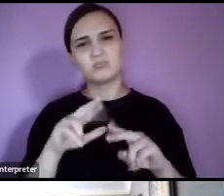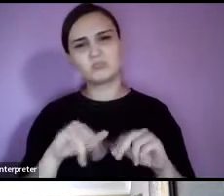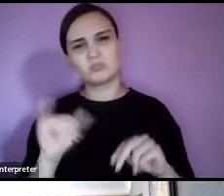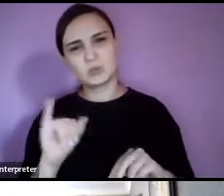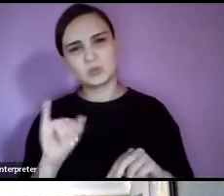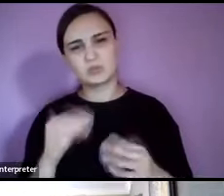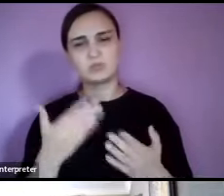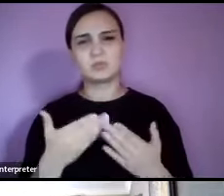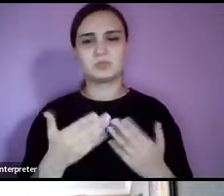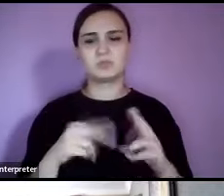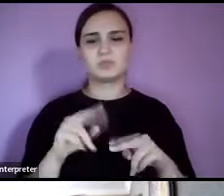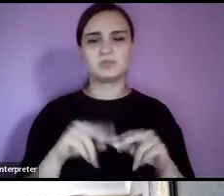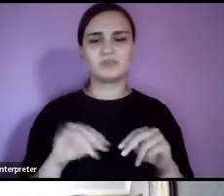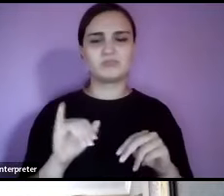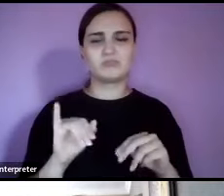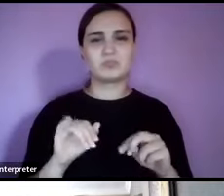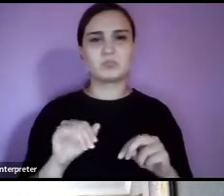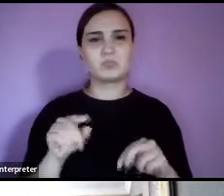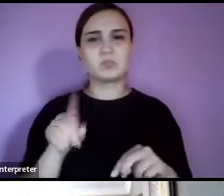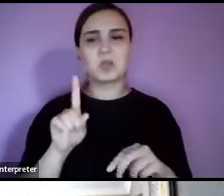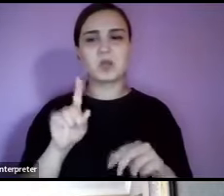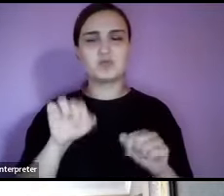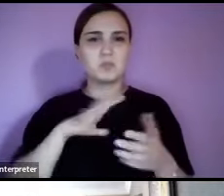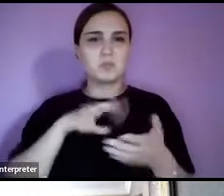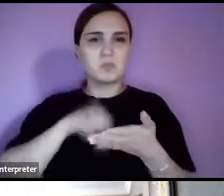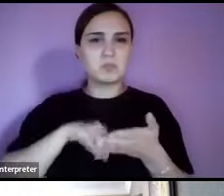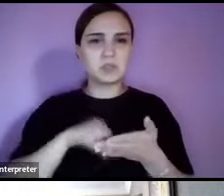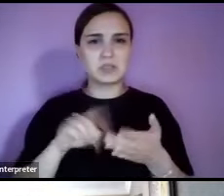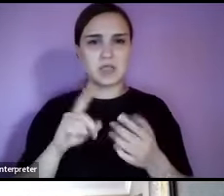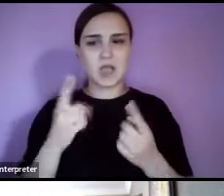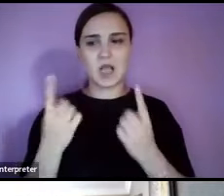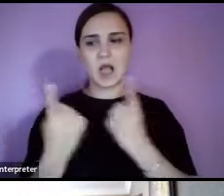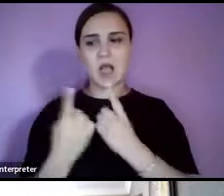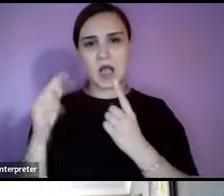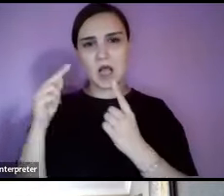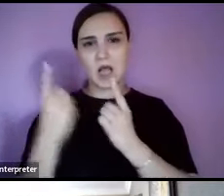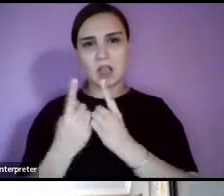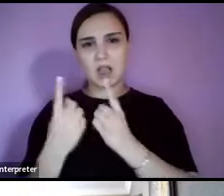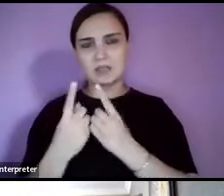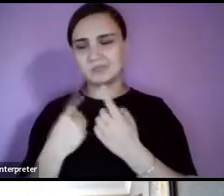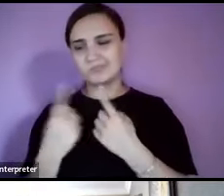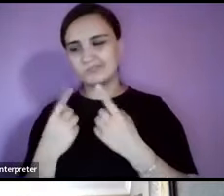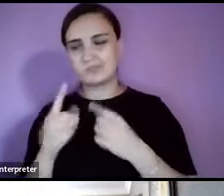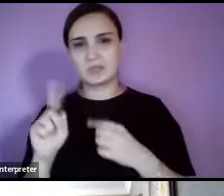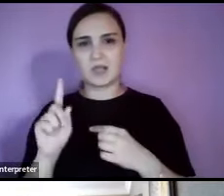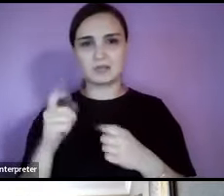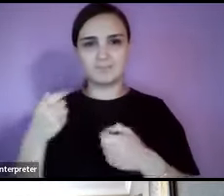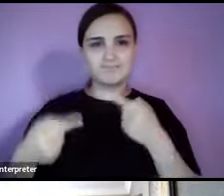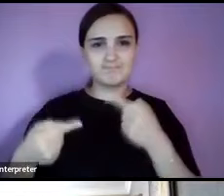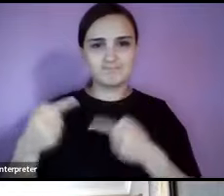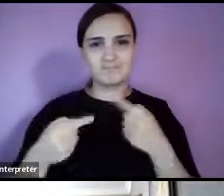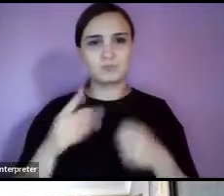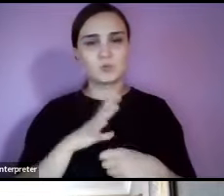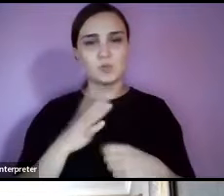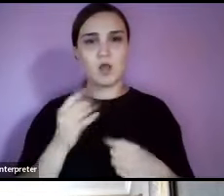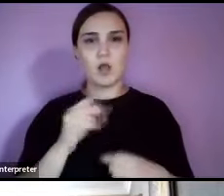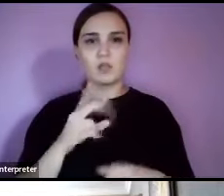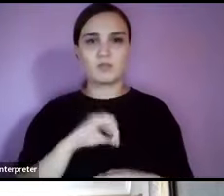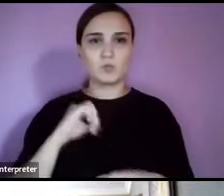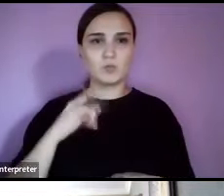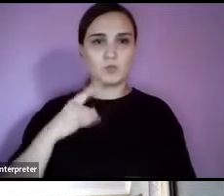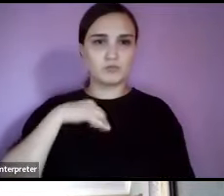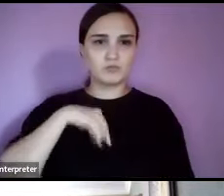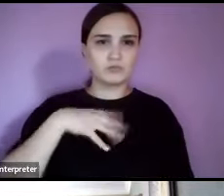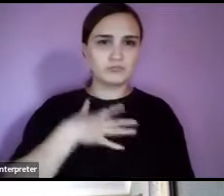განწყობილებაზე შეიძლება იმით იყოს განპირობებული, რომ თანაკლასელთან მოუვიდა რაიმე უთანხმოება, ან უბრალოდ ღელავს